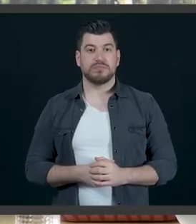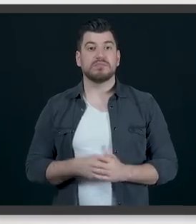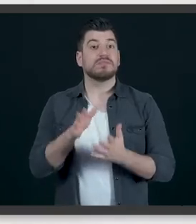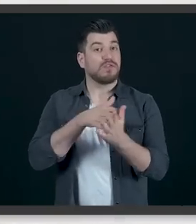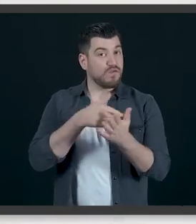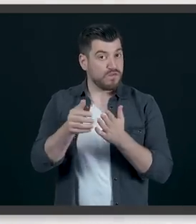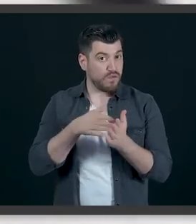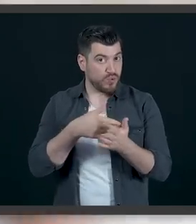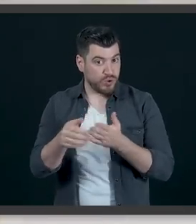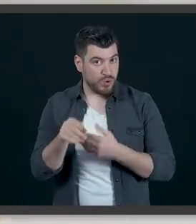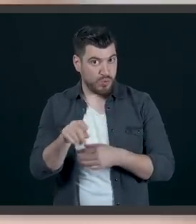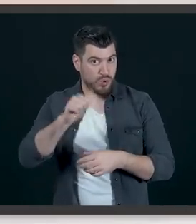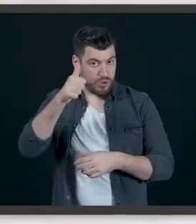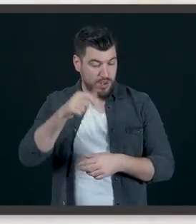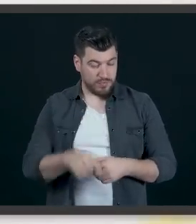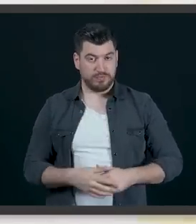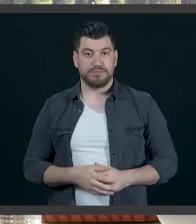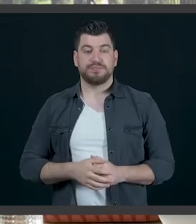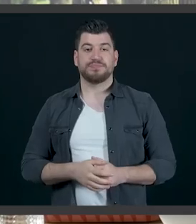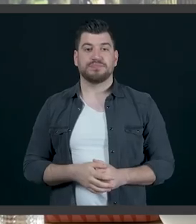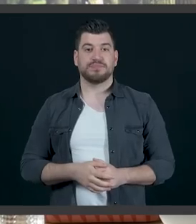θα το βουτυρώσω.